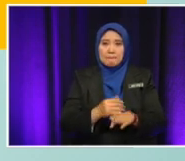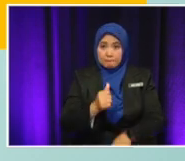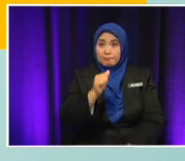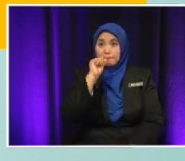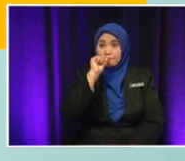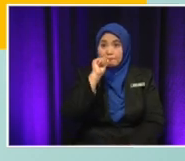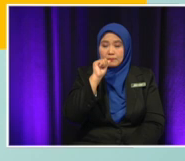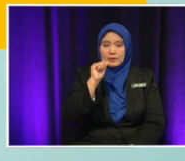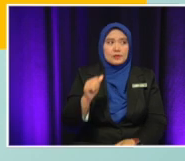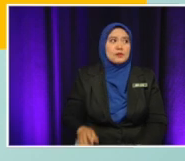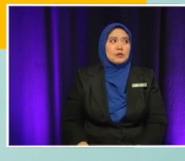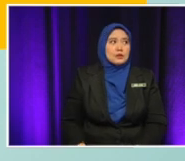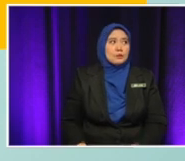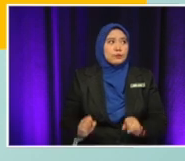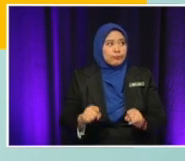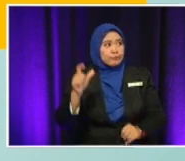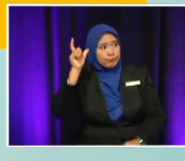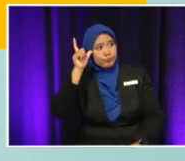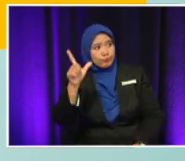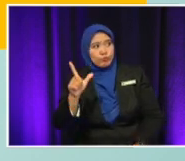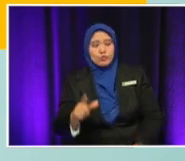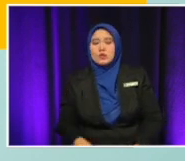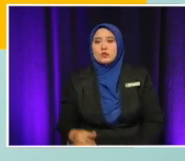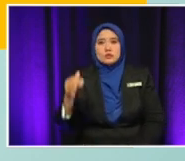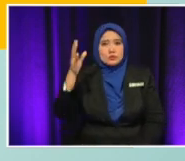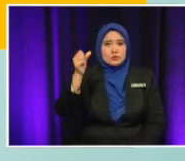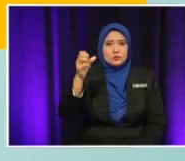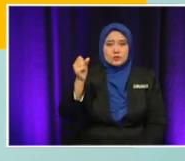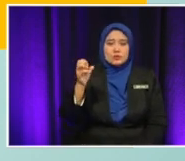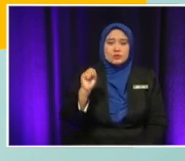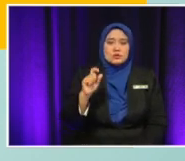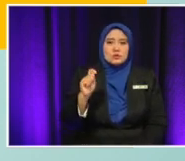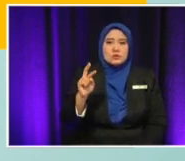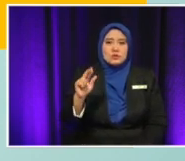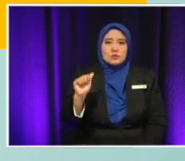pembungkus makananlah pembungkusan betul minuman